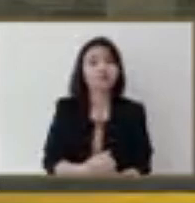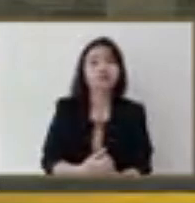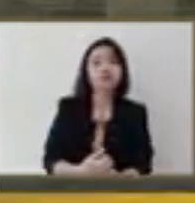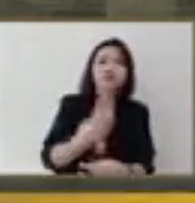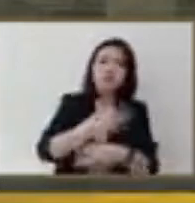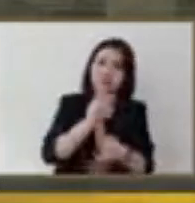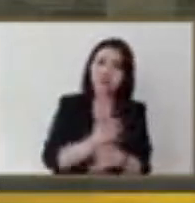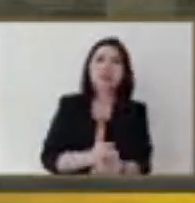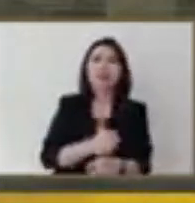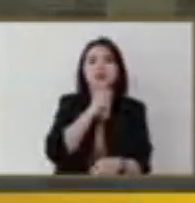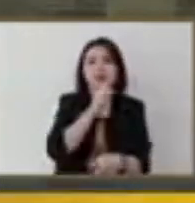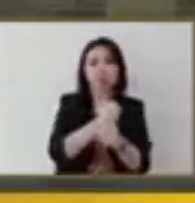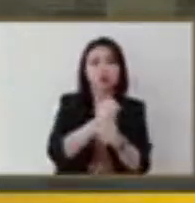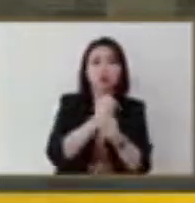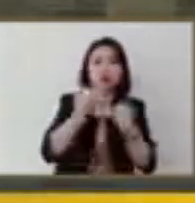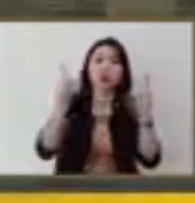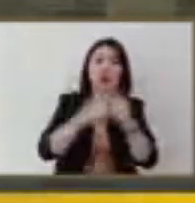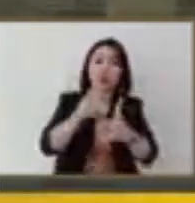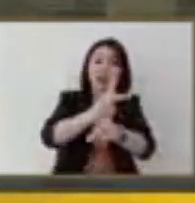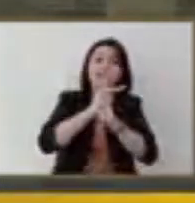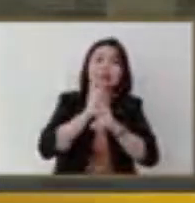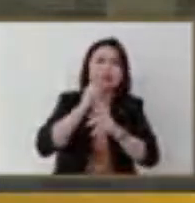Siguraduhin nyo na po yan. Seryosuhin nyo na yan. Alam nyo,